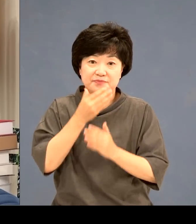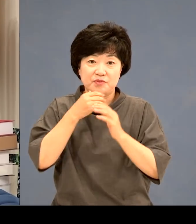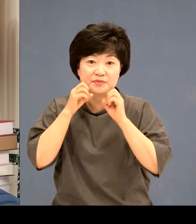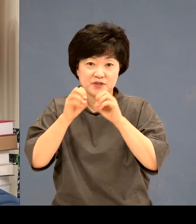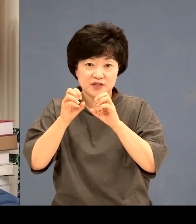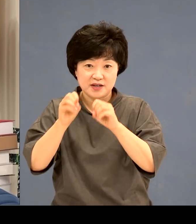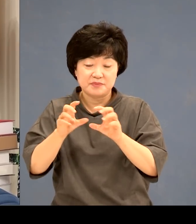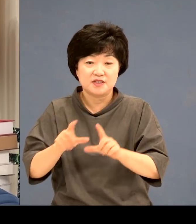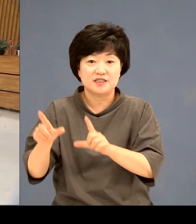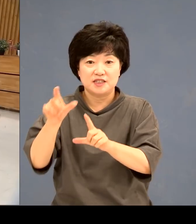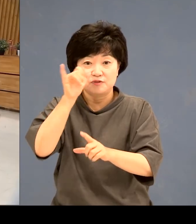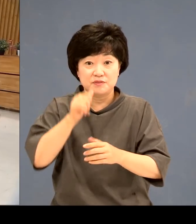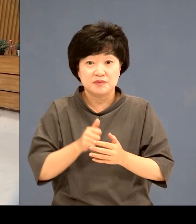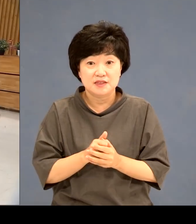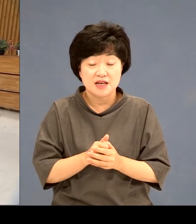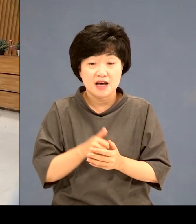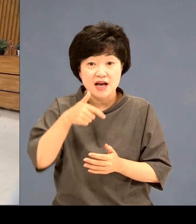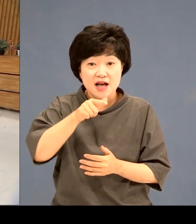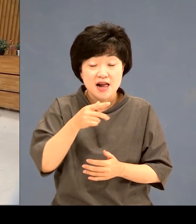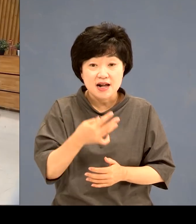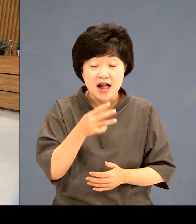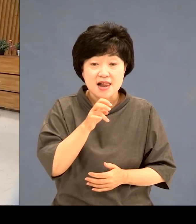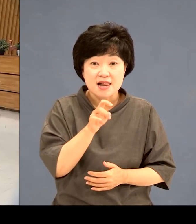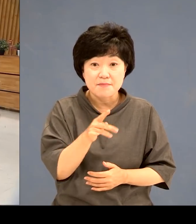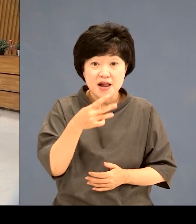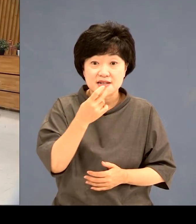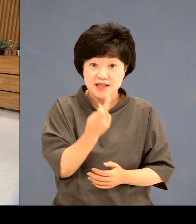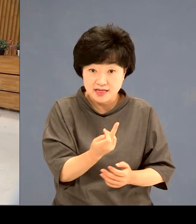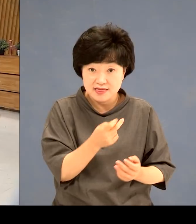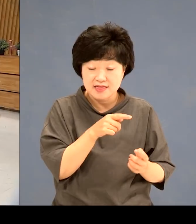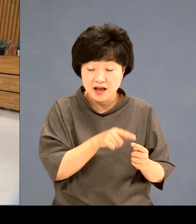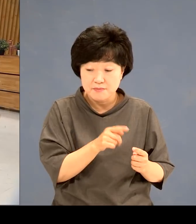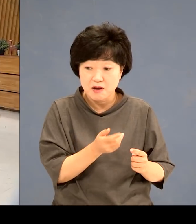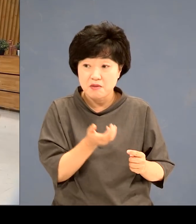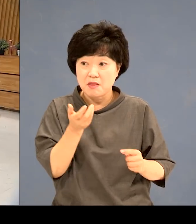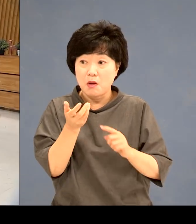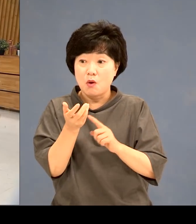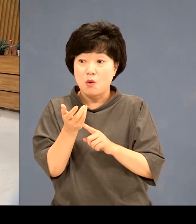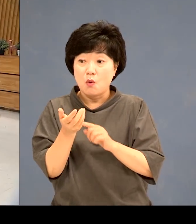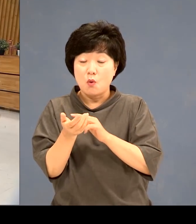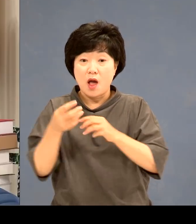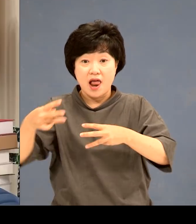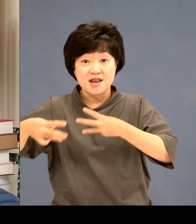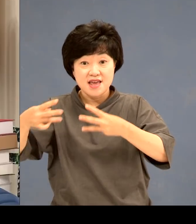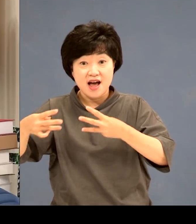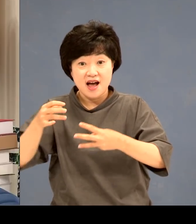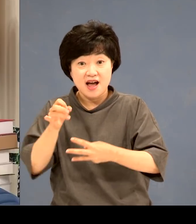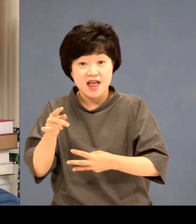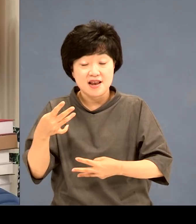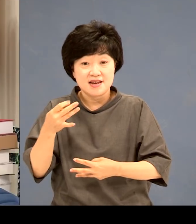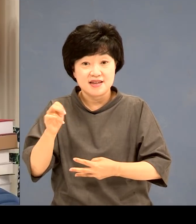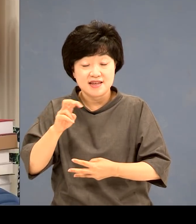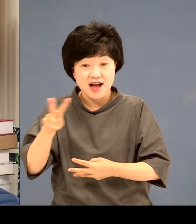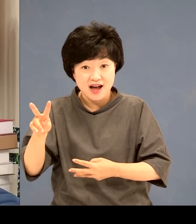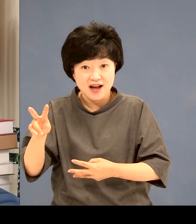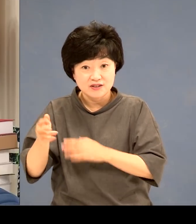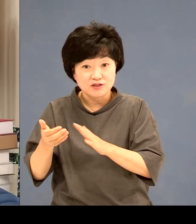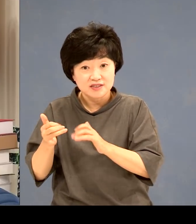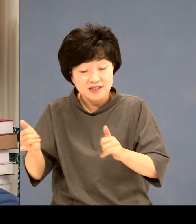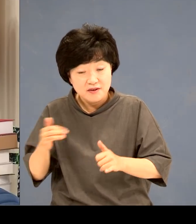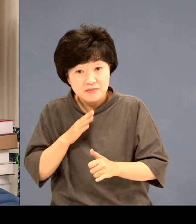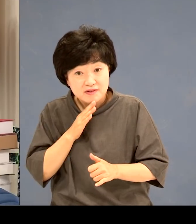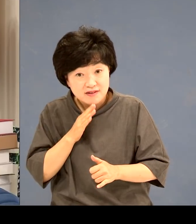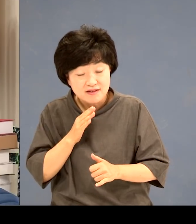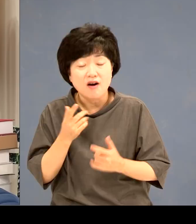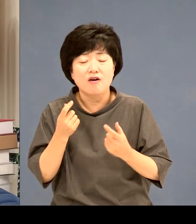거기서 지금 지내고 있습니다. 그 갈멜산이면 그 성경에 나오는 엘리야와 관련된 바로 그 장소인가요? 네네 맞습니다. 그래서 열왕기상 이제 18장